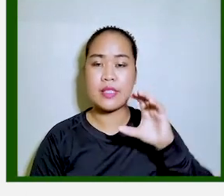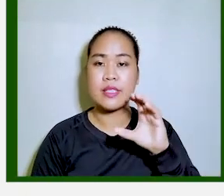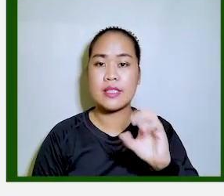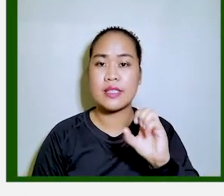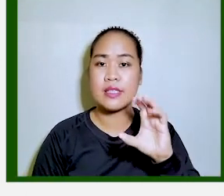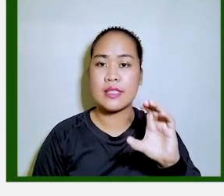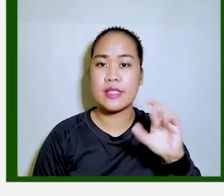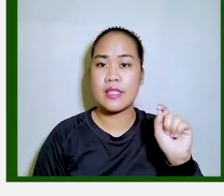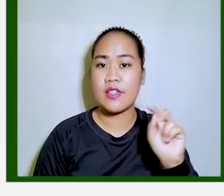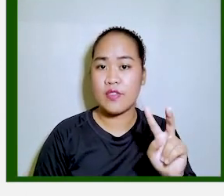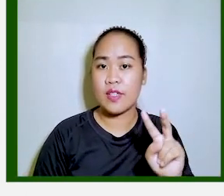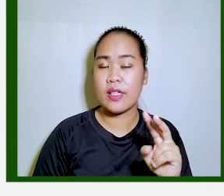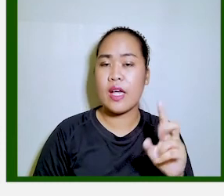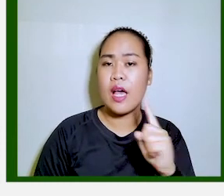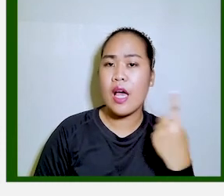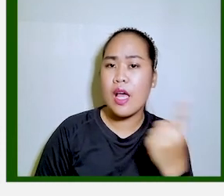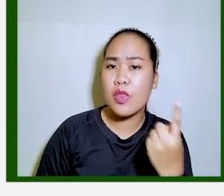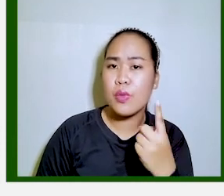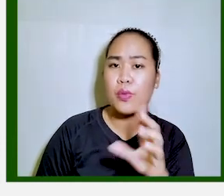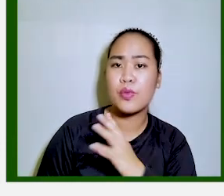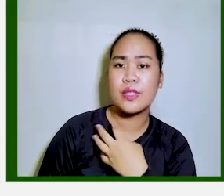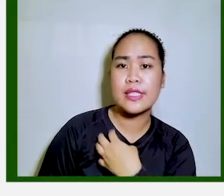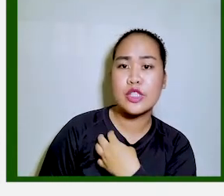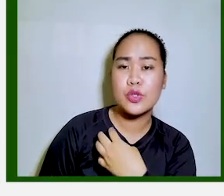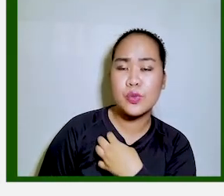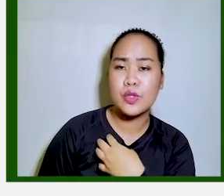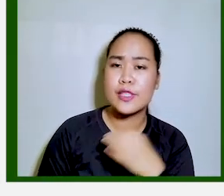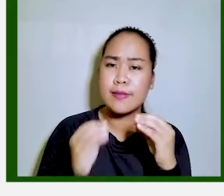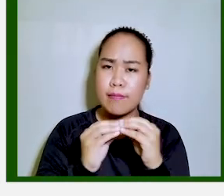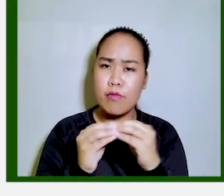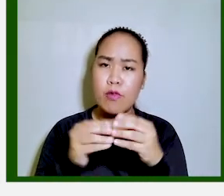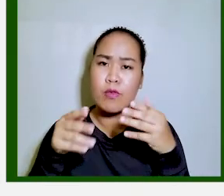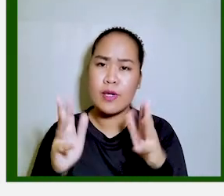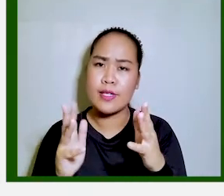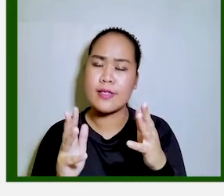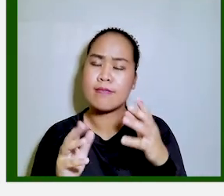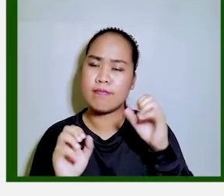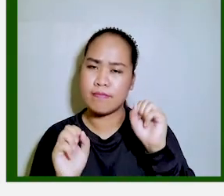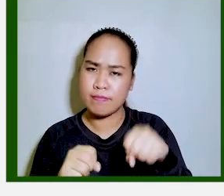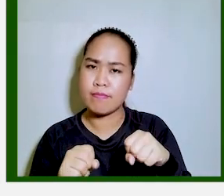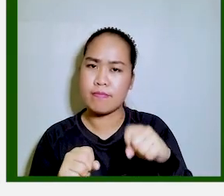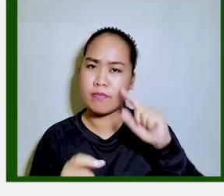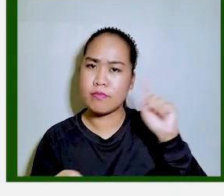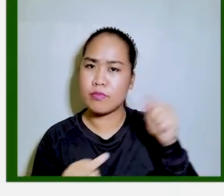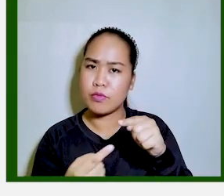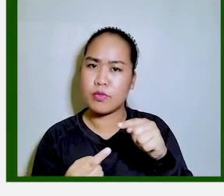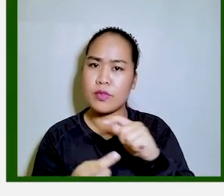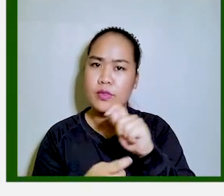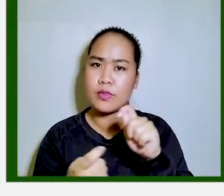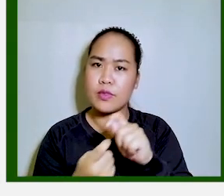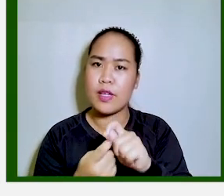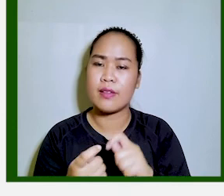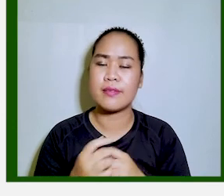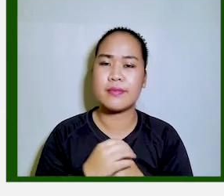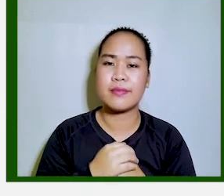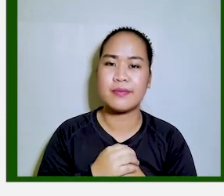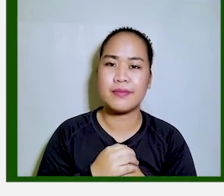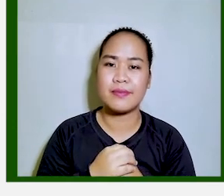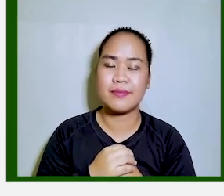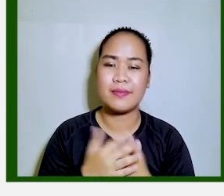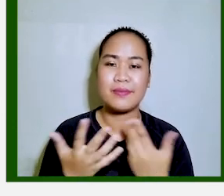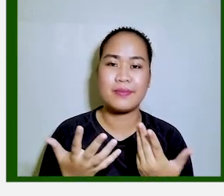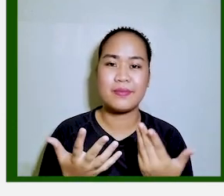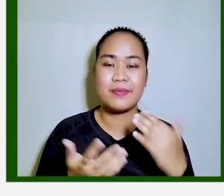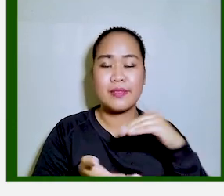ating komunidad ay mas nagiging efficient and precise na po tayo ngayon. So, again,